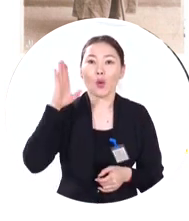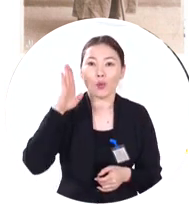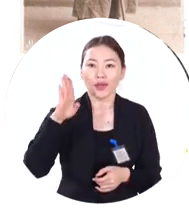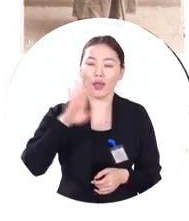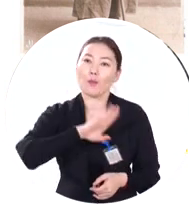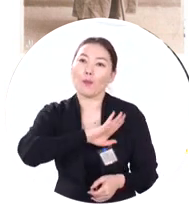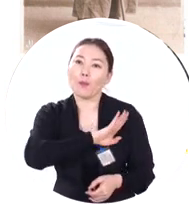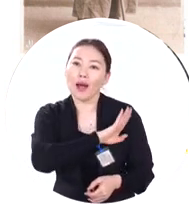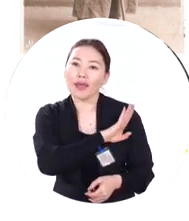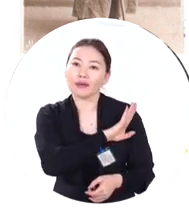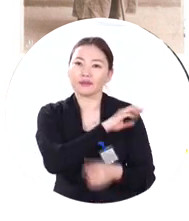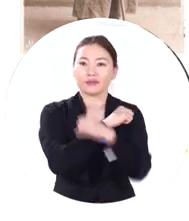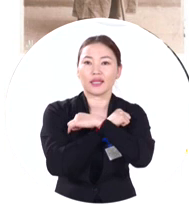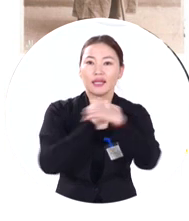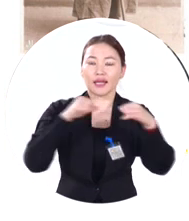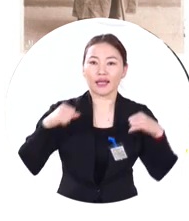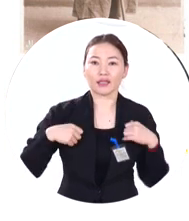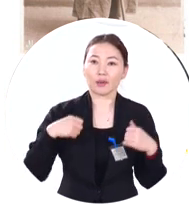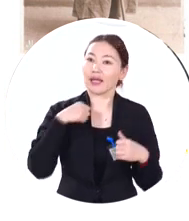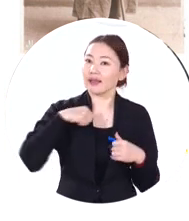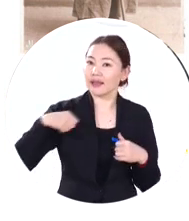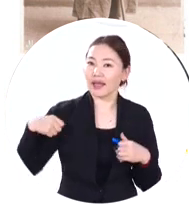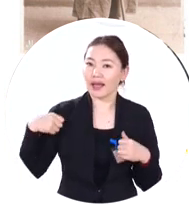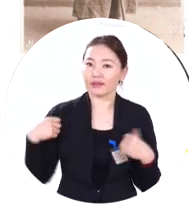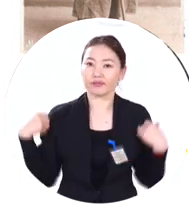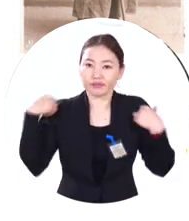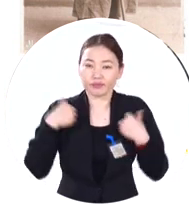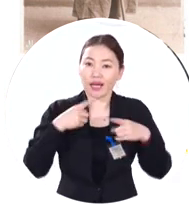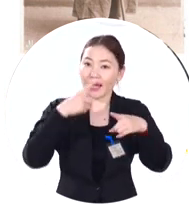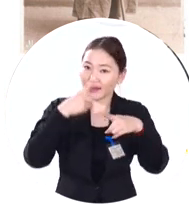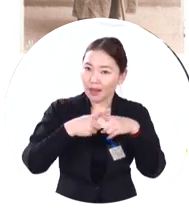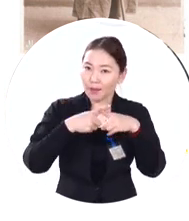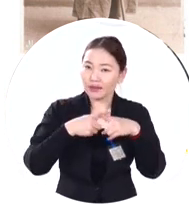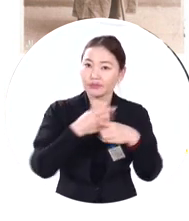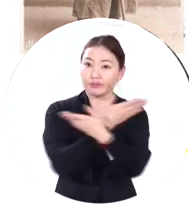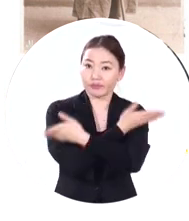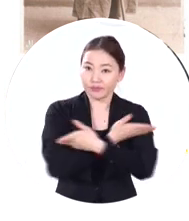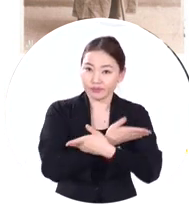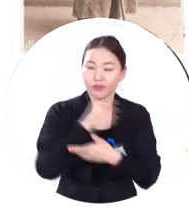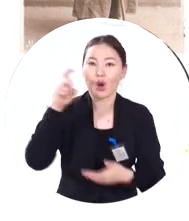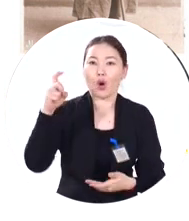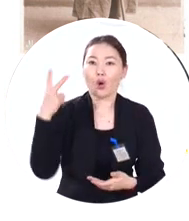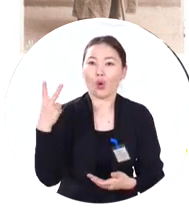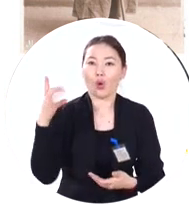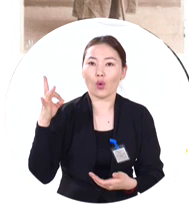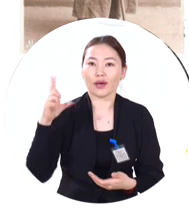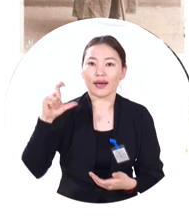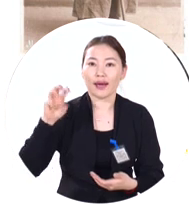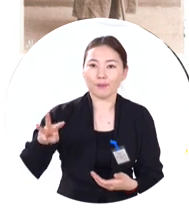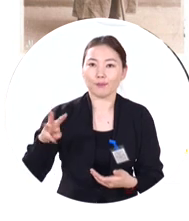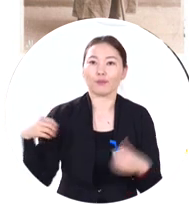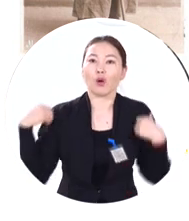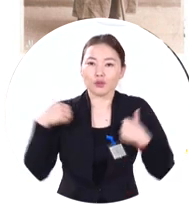гадуураа явах давхар өвлийн хувцс хөрөм өмсдөг байгаа. За энгийн иргэд си